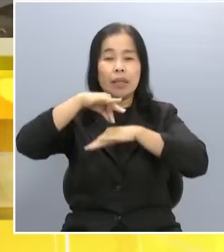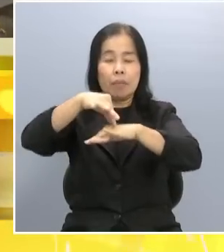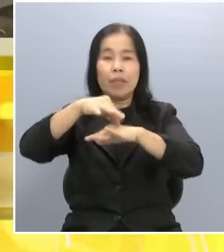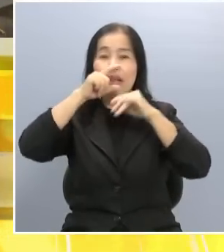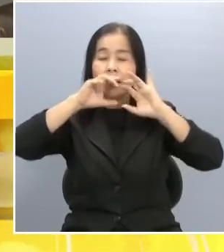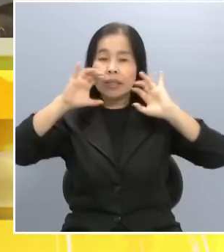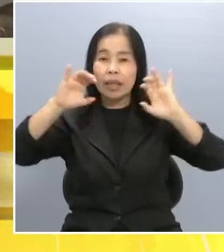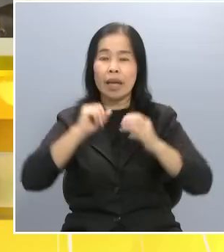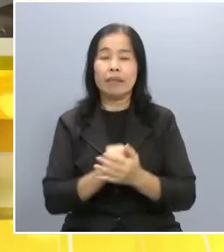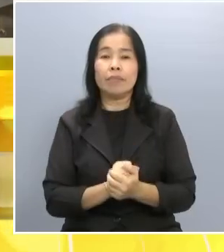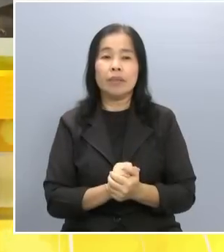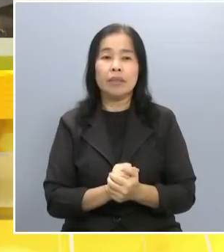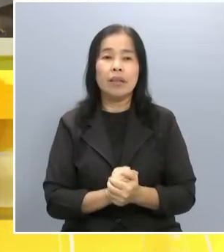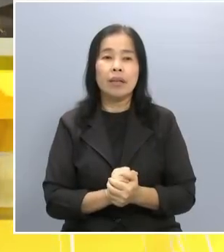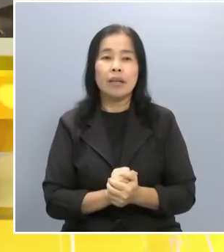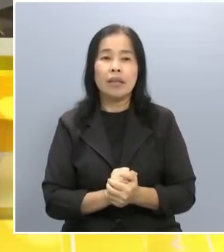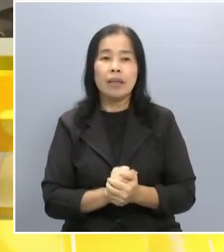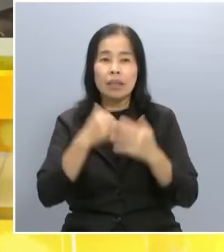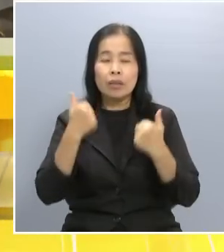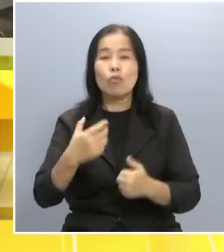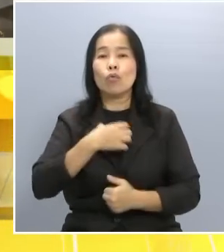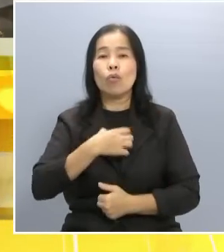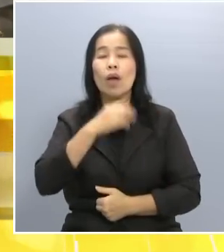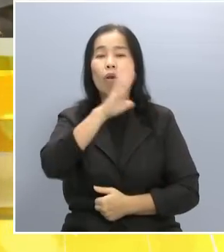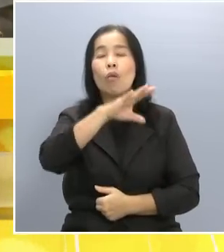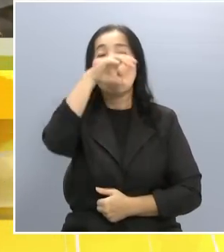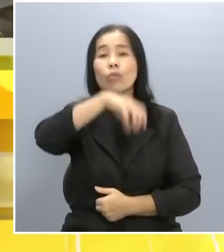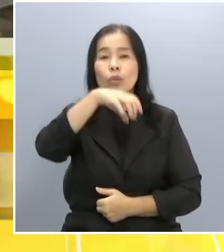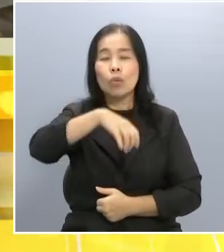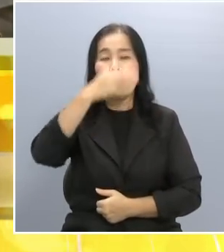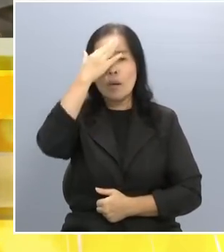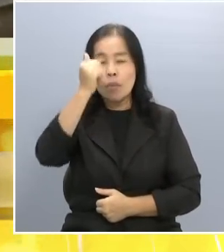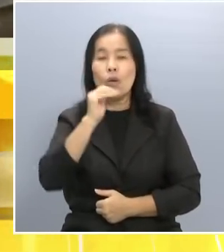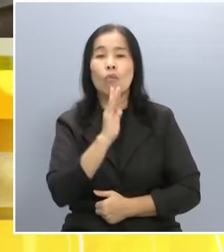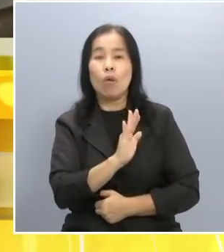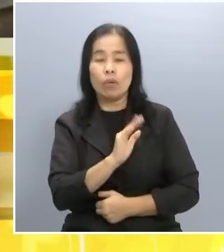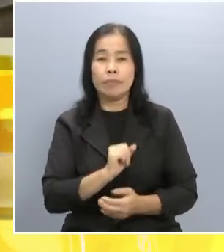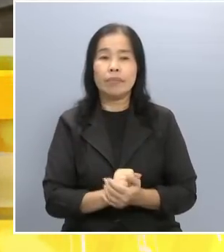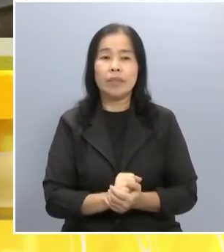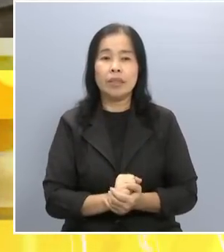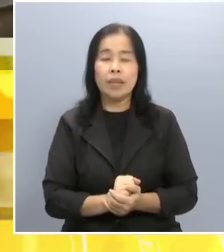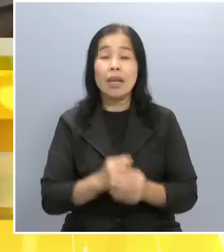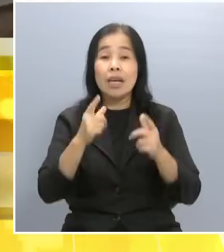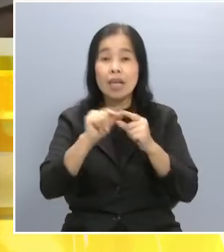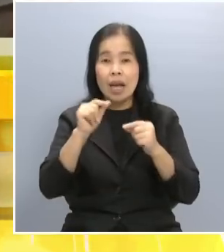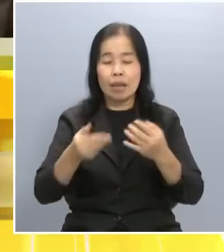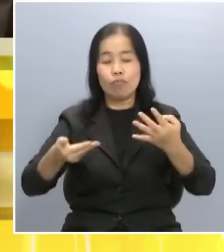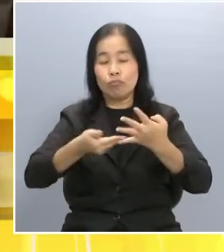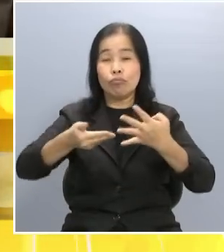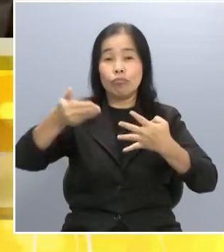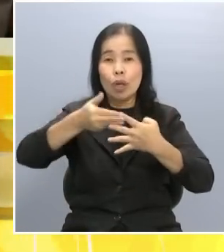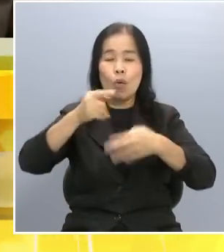จุดนี้ก็จะถือว่าเป็นเป็นความต้องการของหน่วยเพื่อตอบสนองความต้องการของหน่วยเรื่องยศที่ได้เลื่อนเร็ว